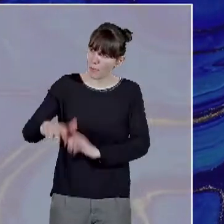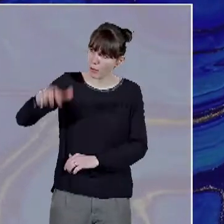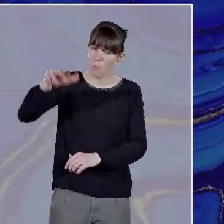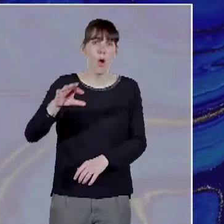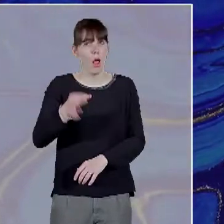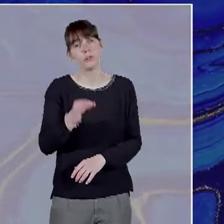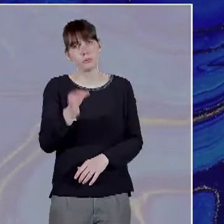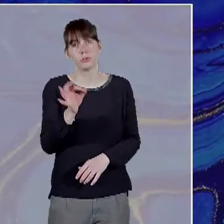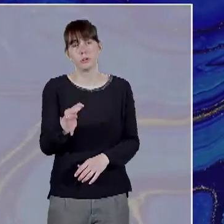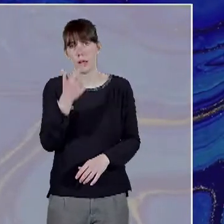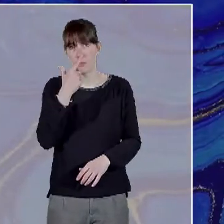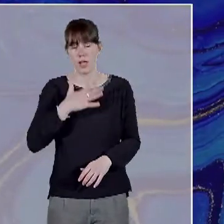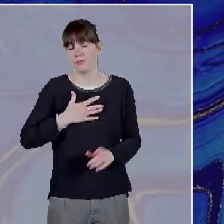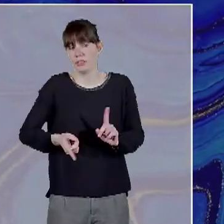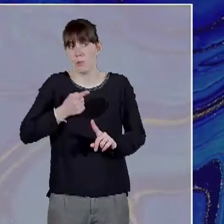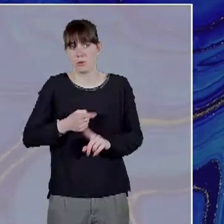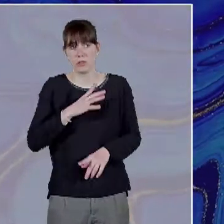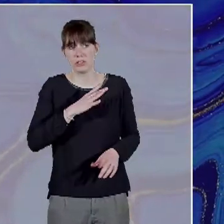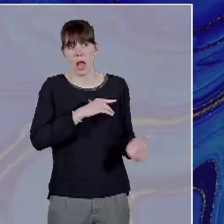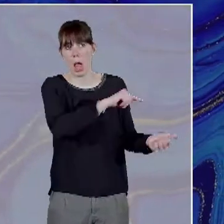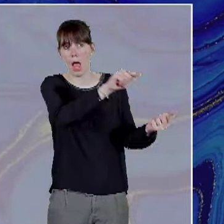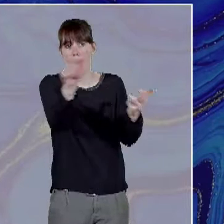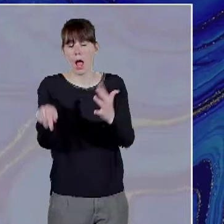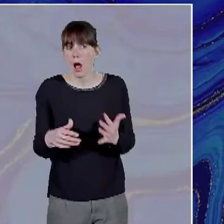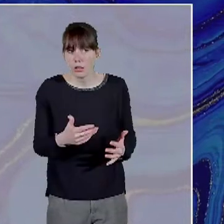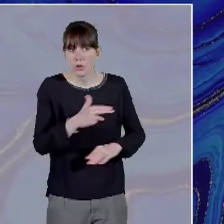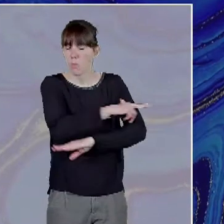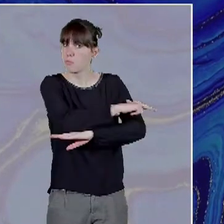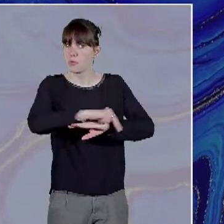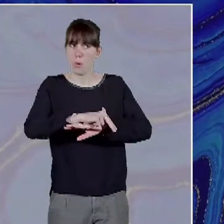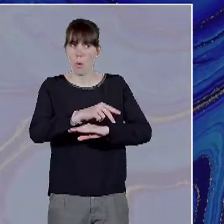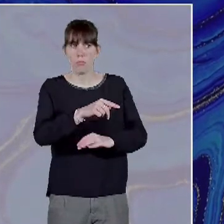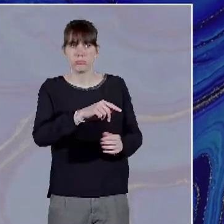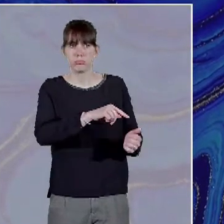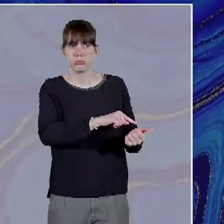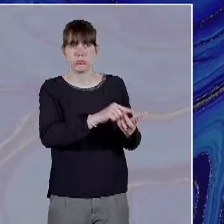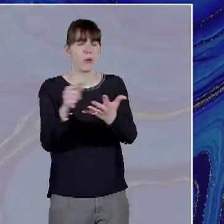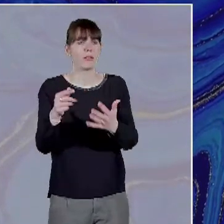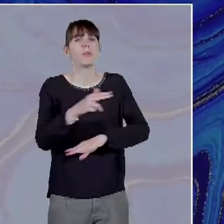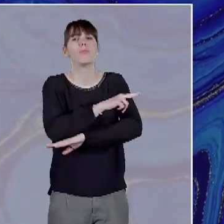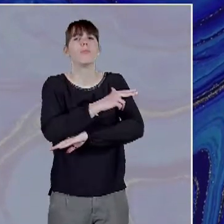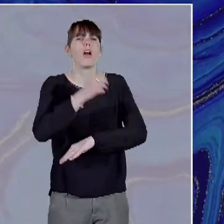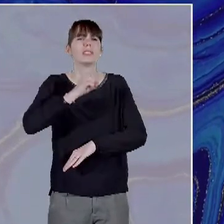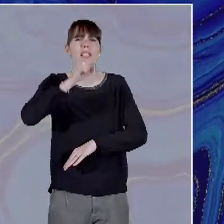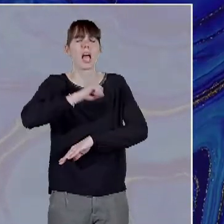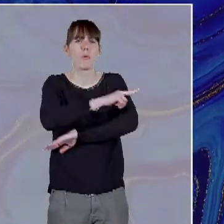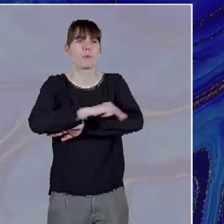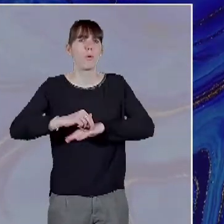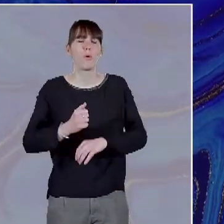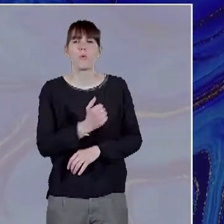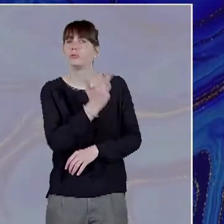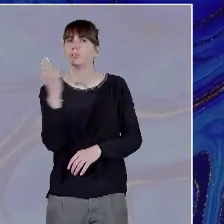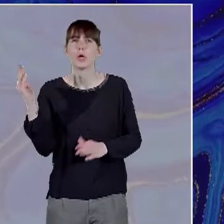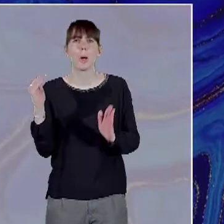c'est un volume non négligeable. Mais je dirais qu'après, c'est les bureaux obsolètes. Il y a quelques millions de mètres carrés de bureaux